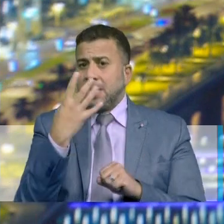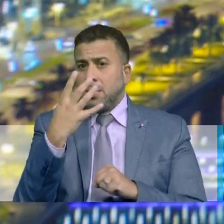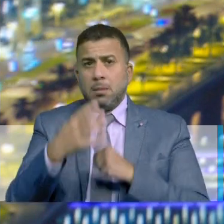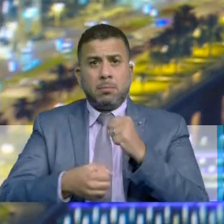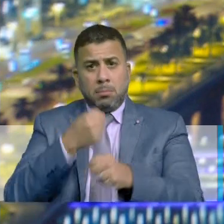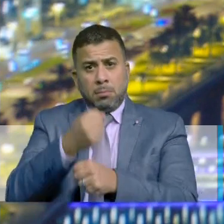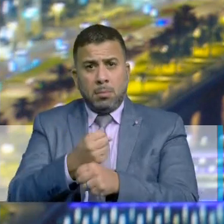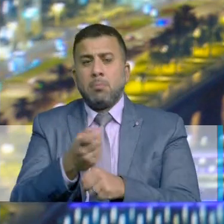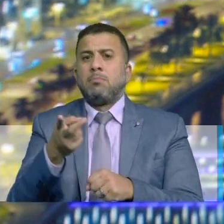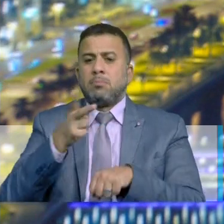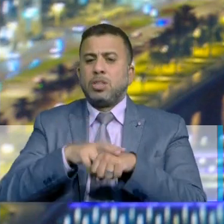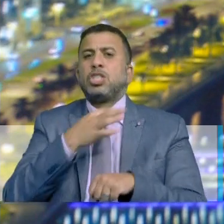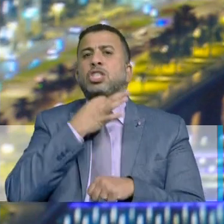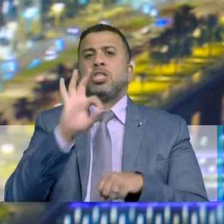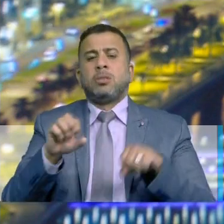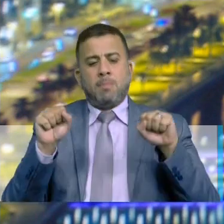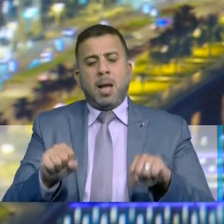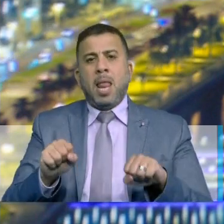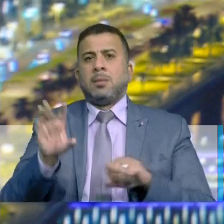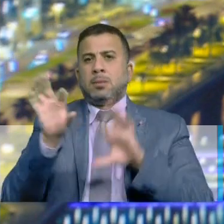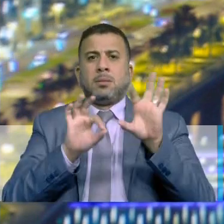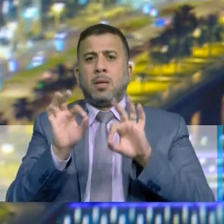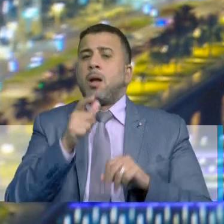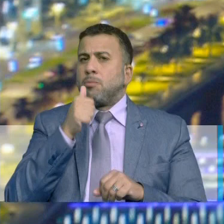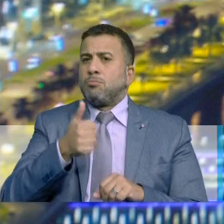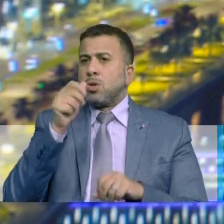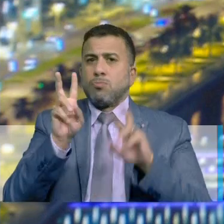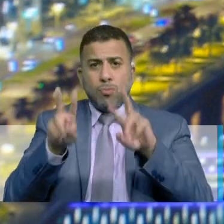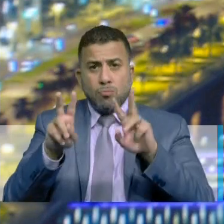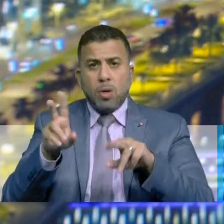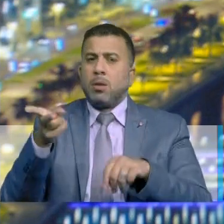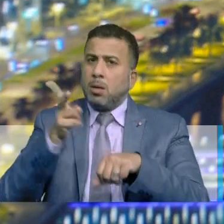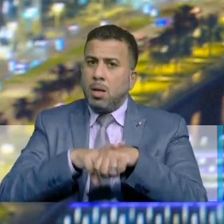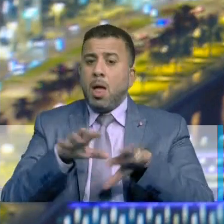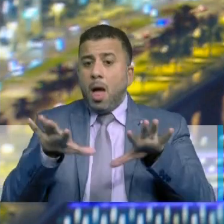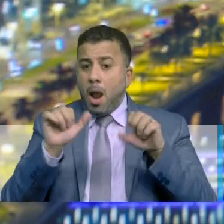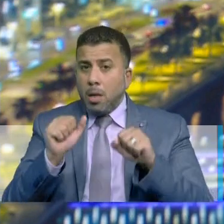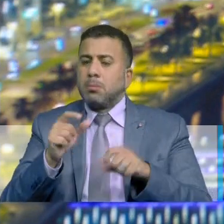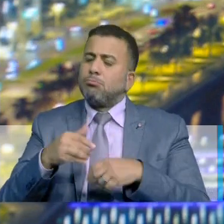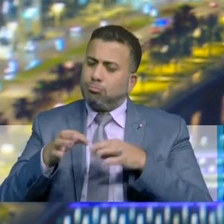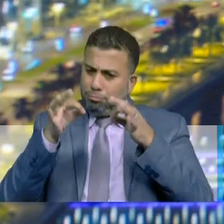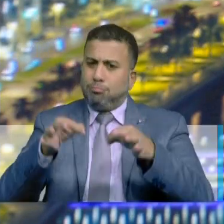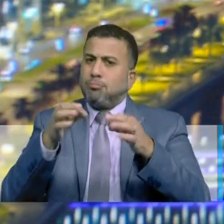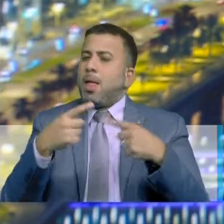الى ان يتم تعيين مجلس جديد ويجوز اعادته تعيين من انتهت مدته عضويتهم